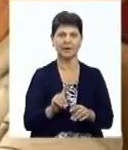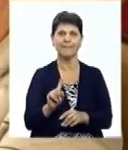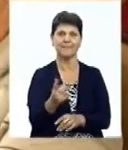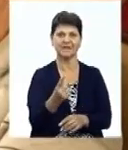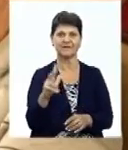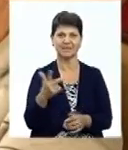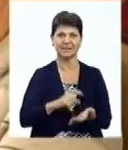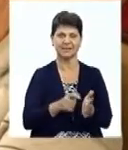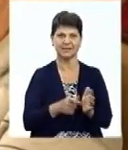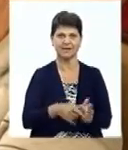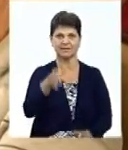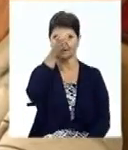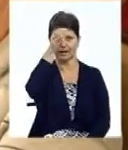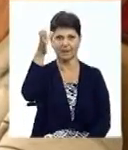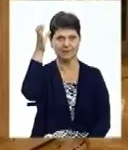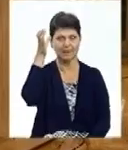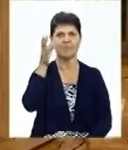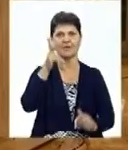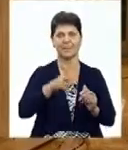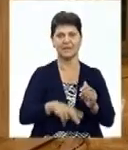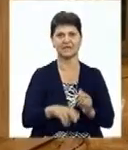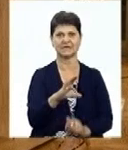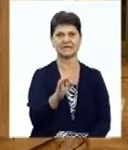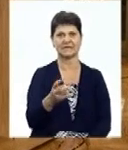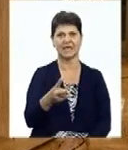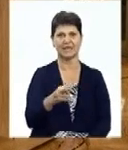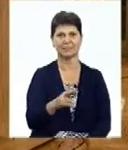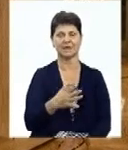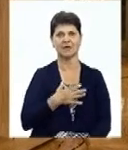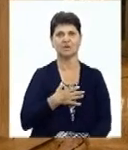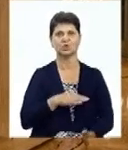класів в академії відбудеться наприкінці серпня. Наталя Колодій, Юрій